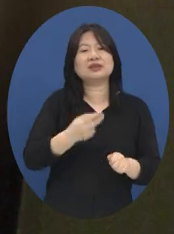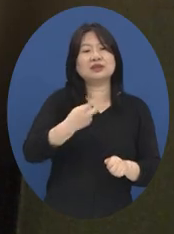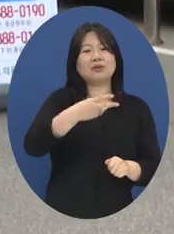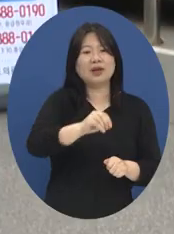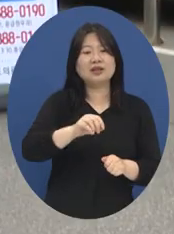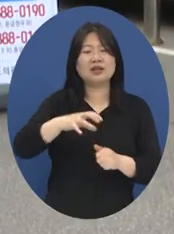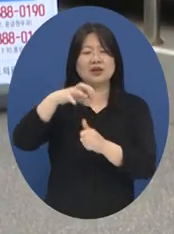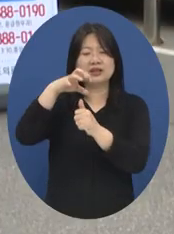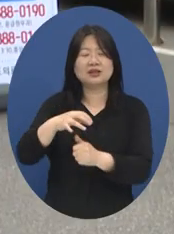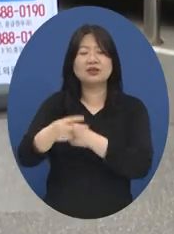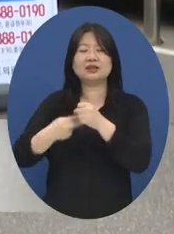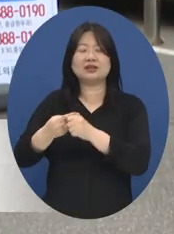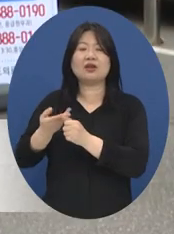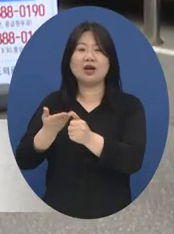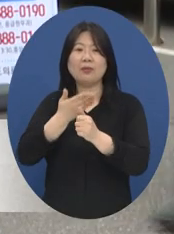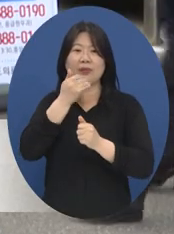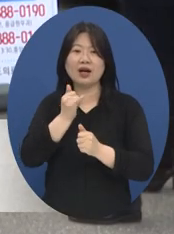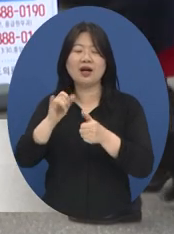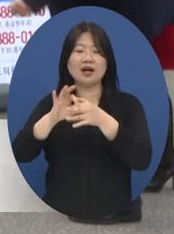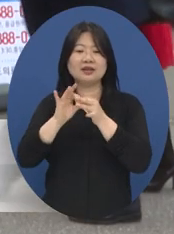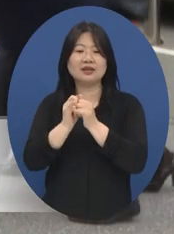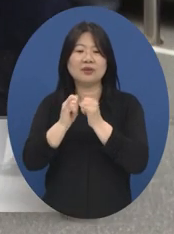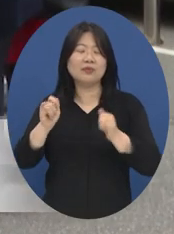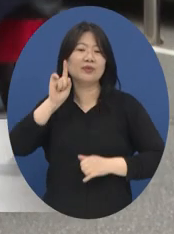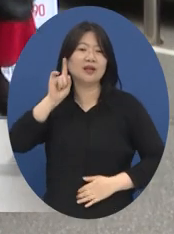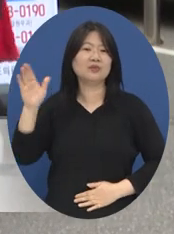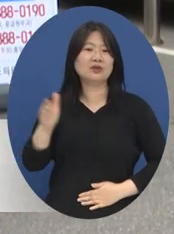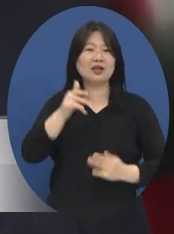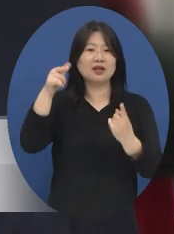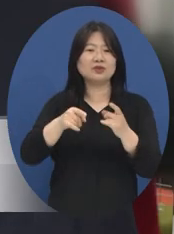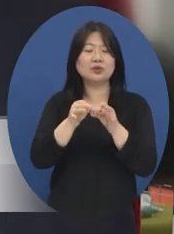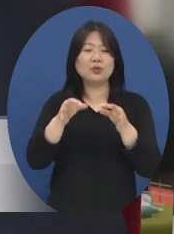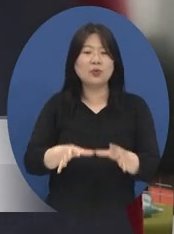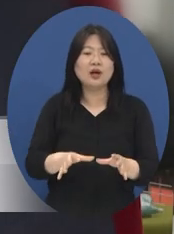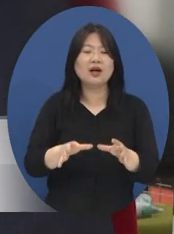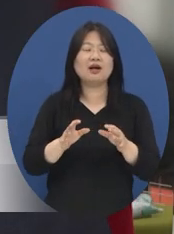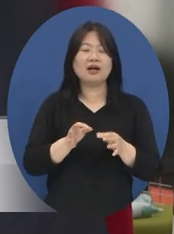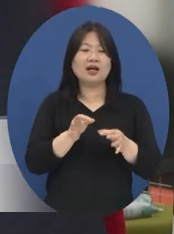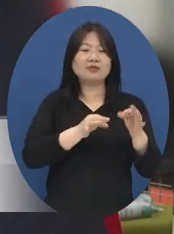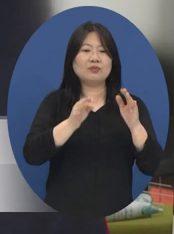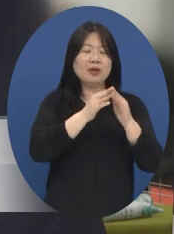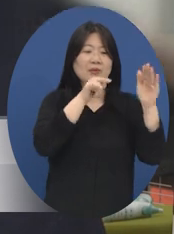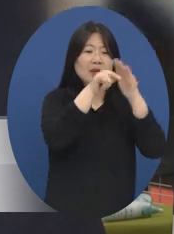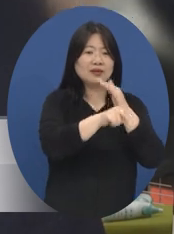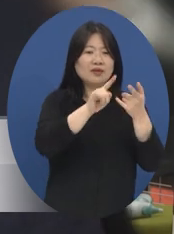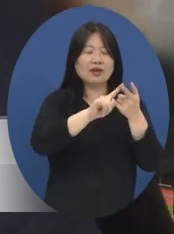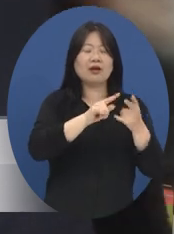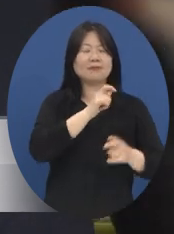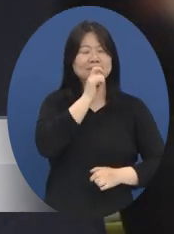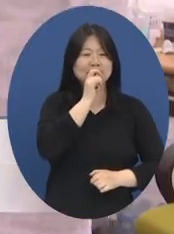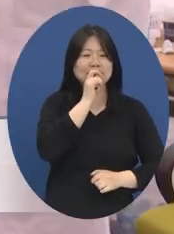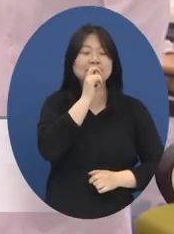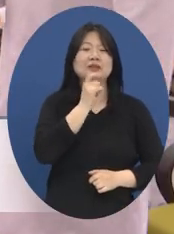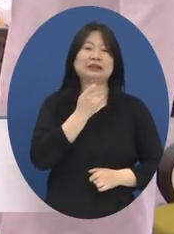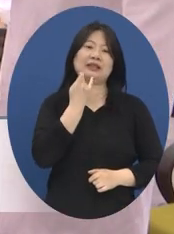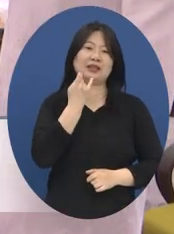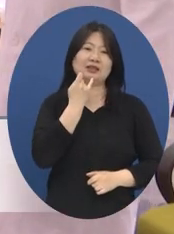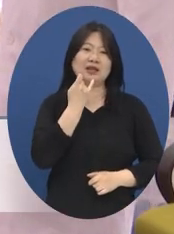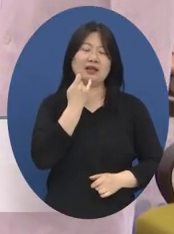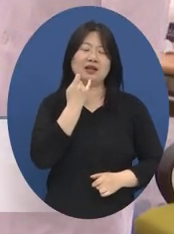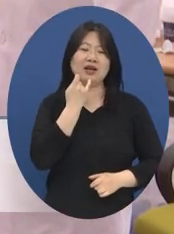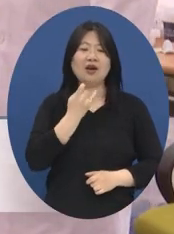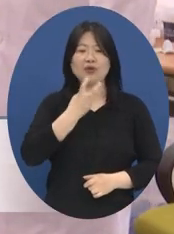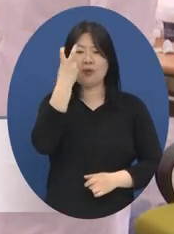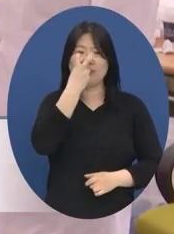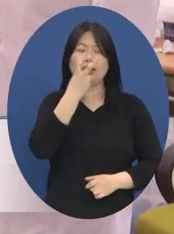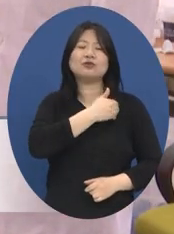있습니다. 또한 이에 해당하는 사람들은 내일부터 일주일간 이 업소들을 방문한 사실을 밝히지 않아도 코로나19 검사를